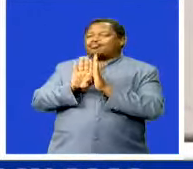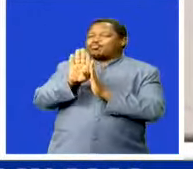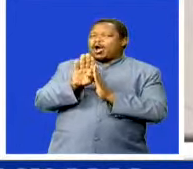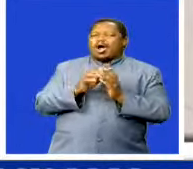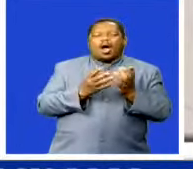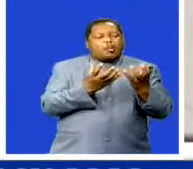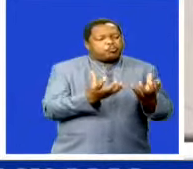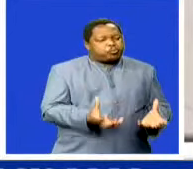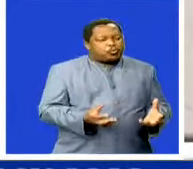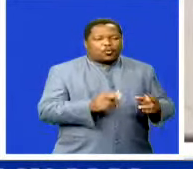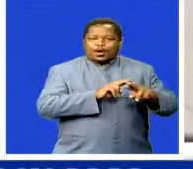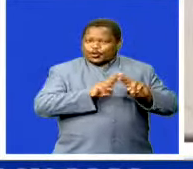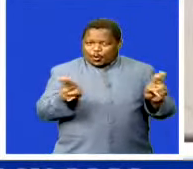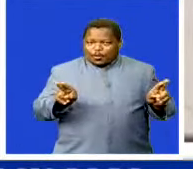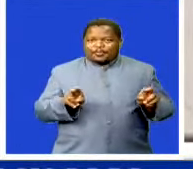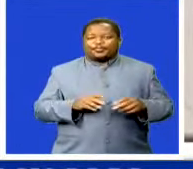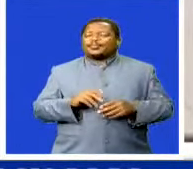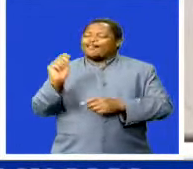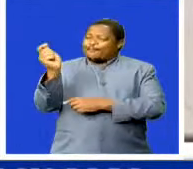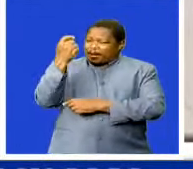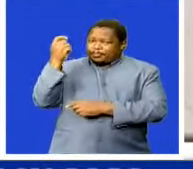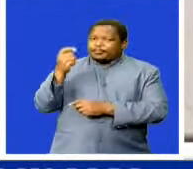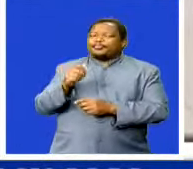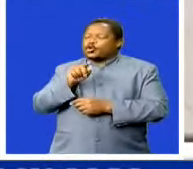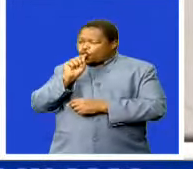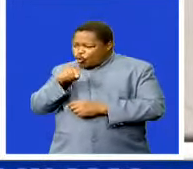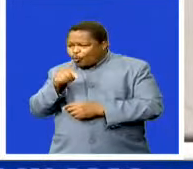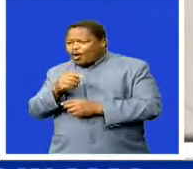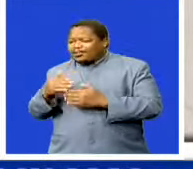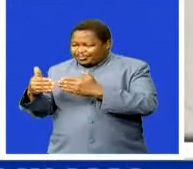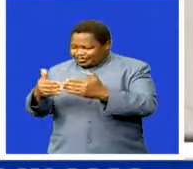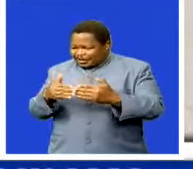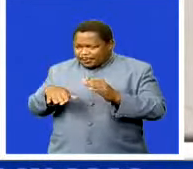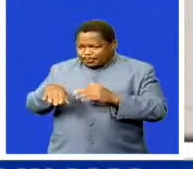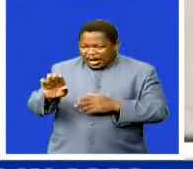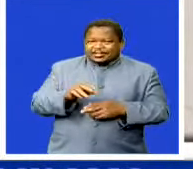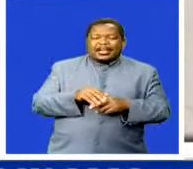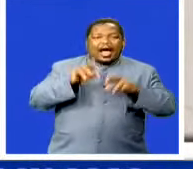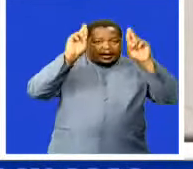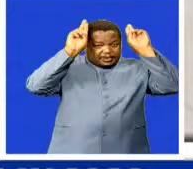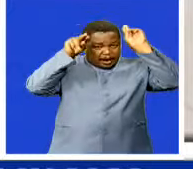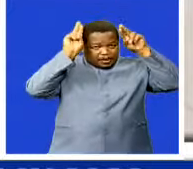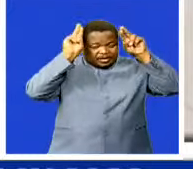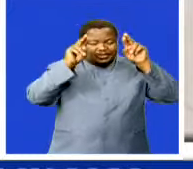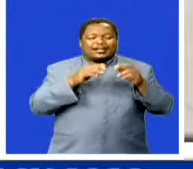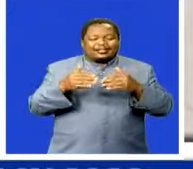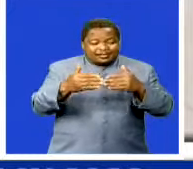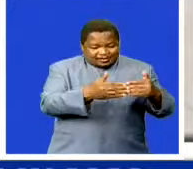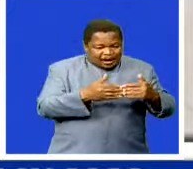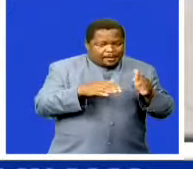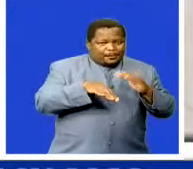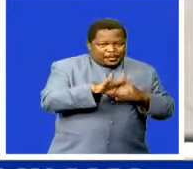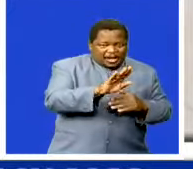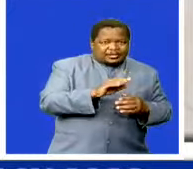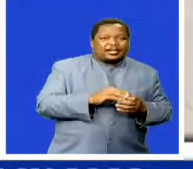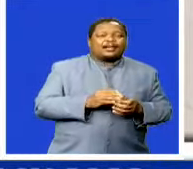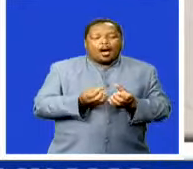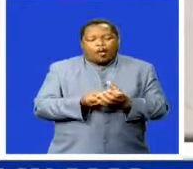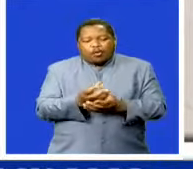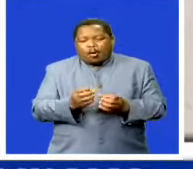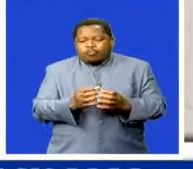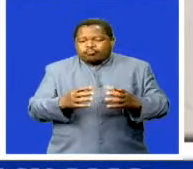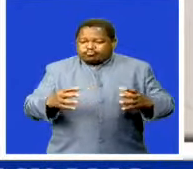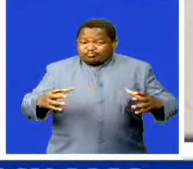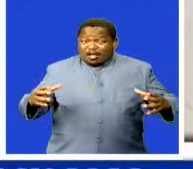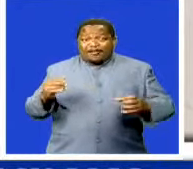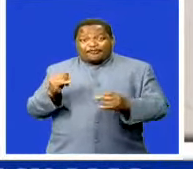netinkukhu tesinfo emakhaya kube khona bologwacha konke nje lokwetilwane lokungathi kuncane